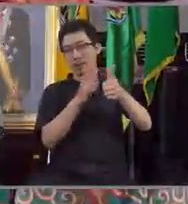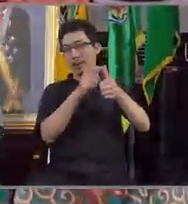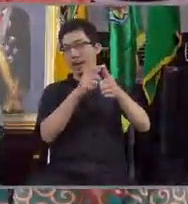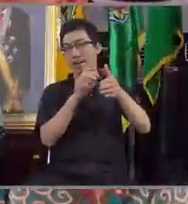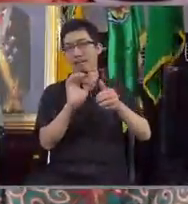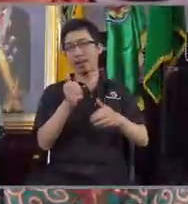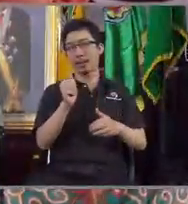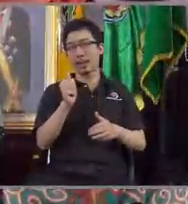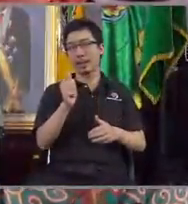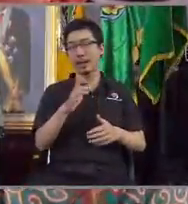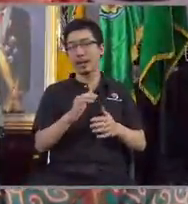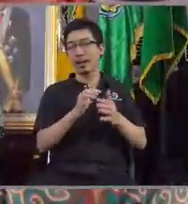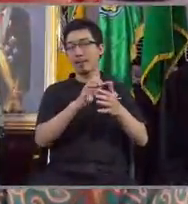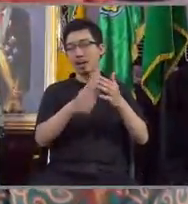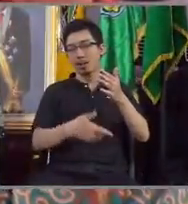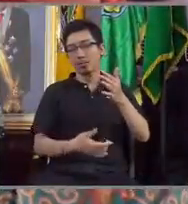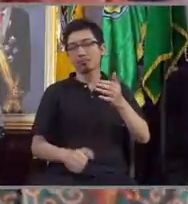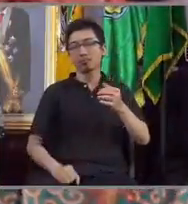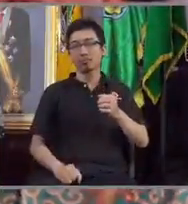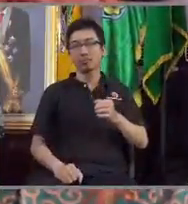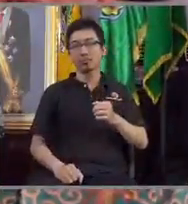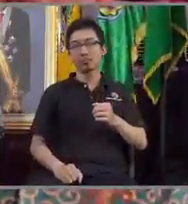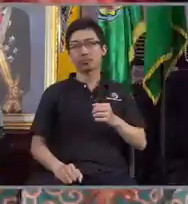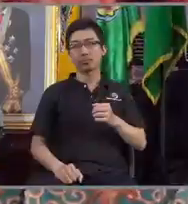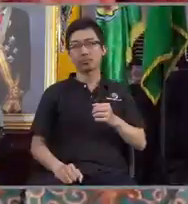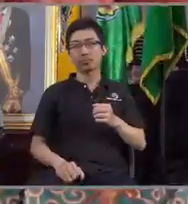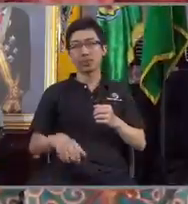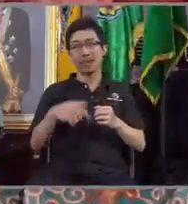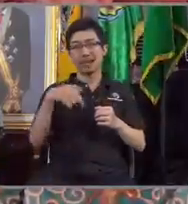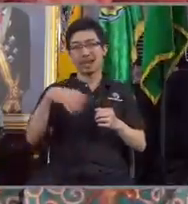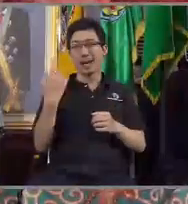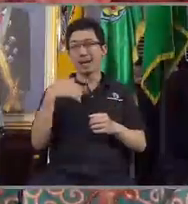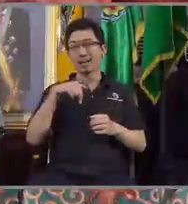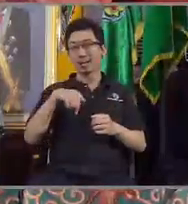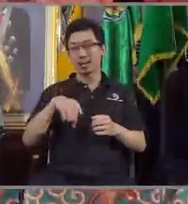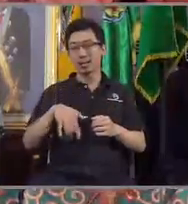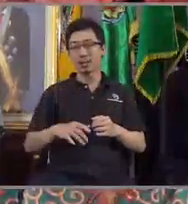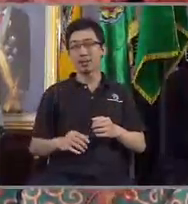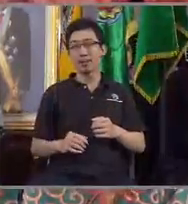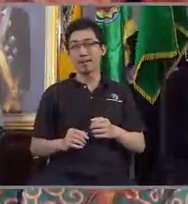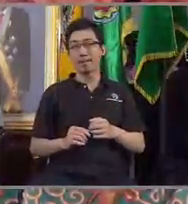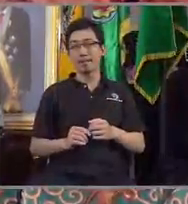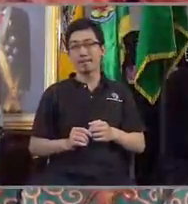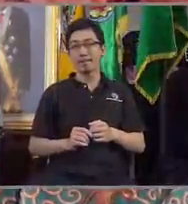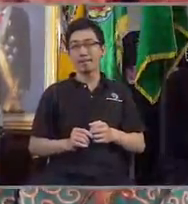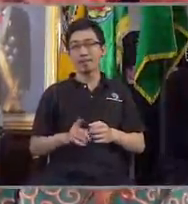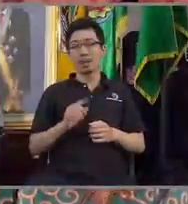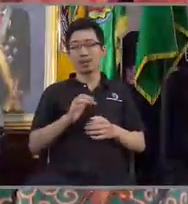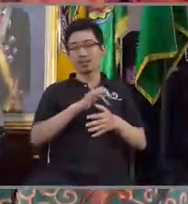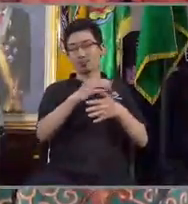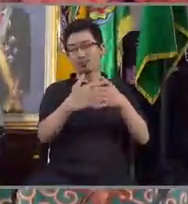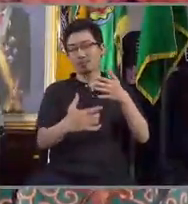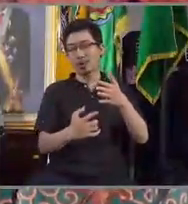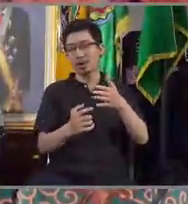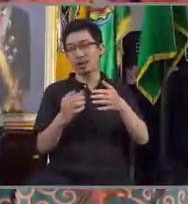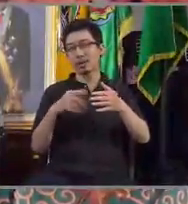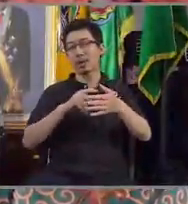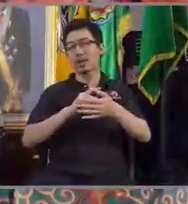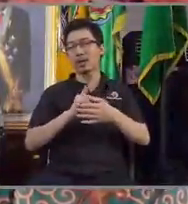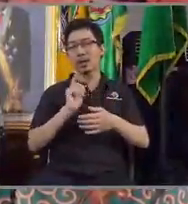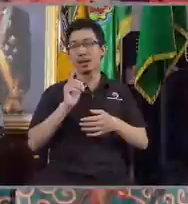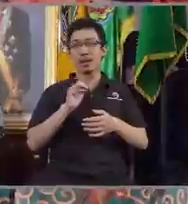Bambang sudah memerintahkan kepada saya hari ini juga yang menyangkut seluruh program-program 6 item tadi kita